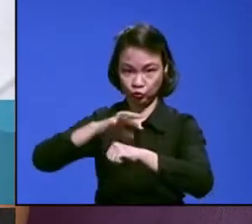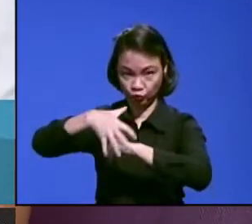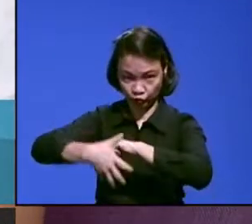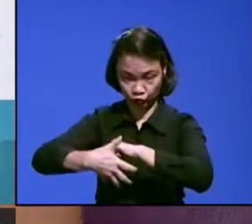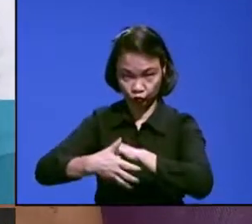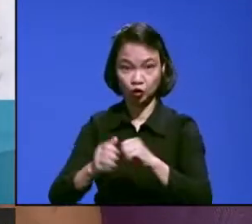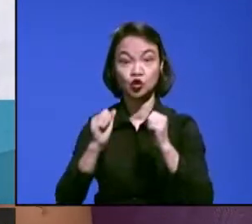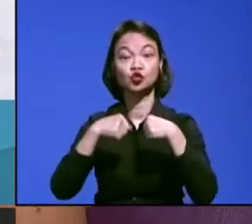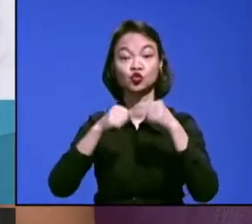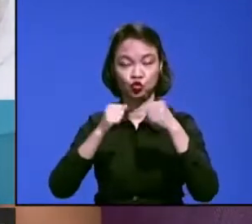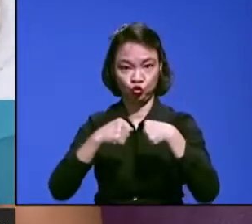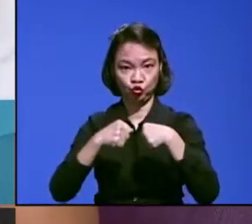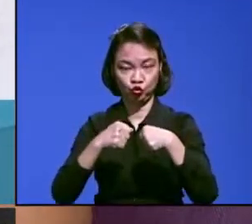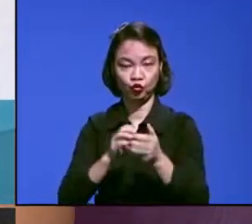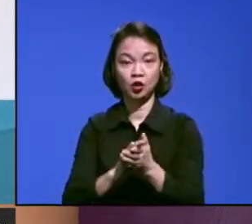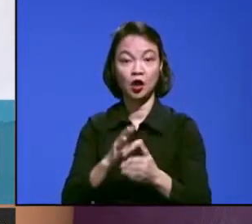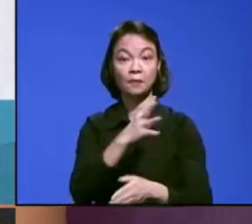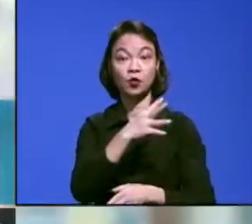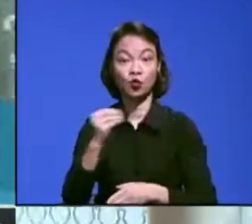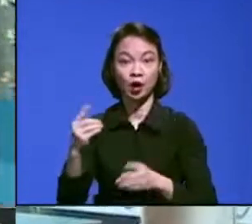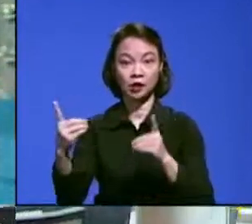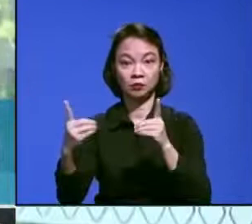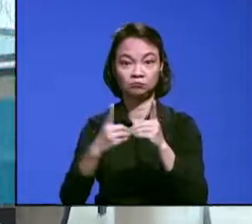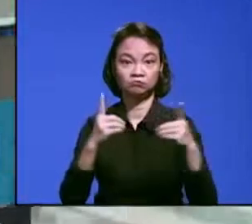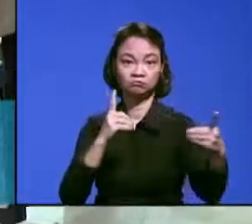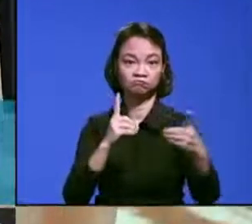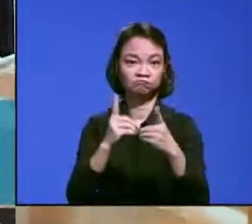sih, mengurangi kontak fisik dengan orang lain.